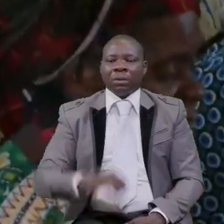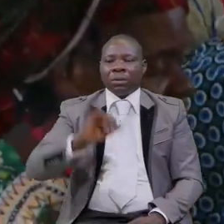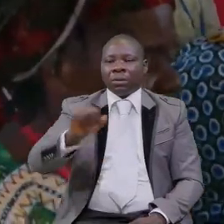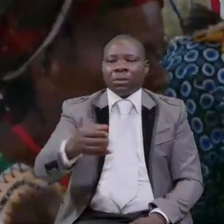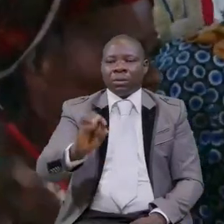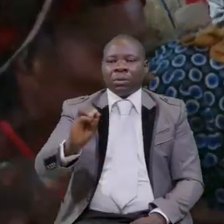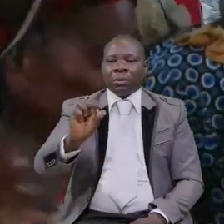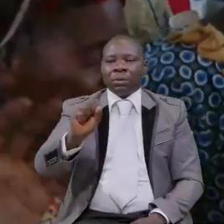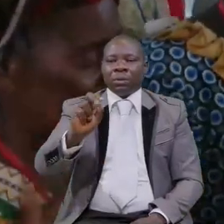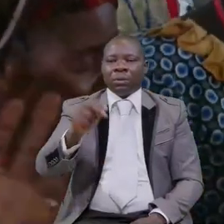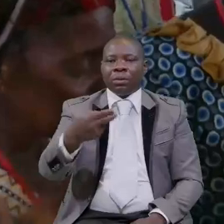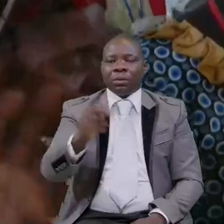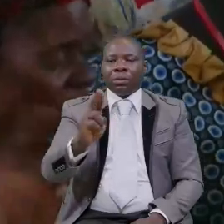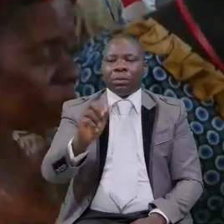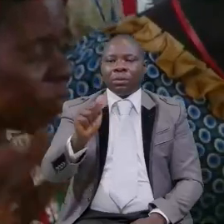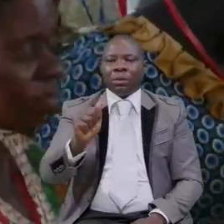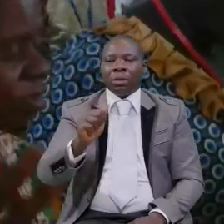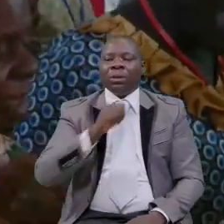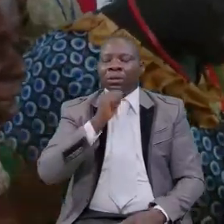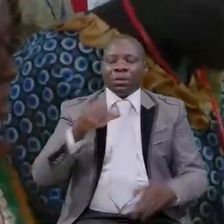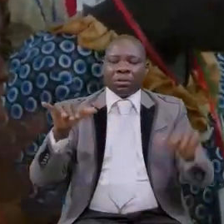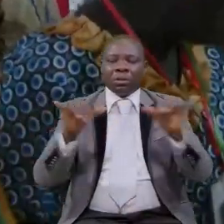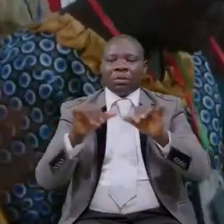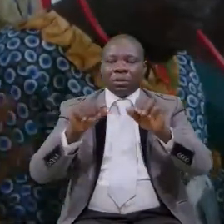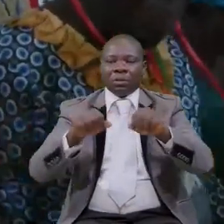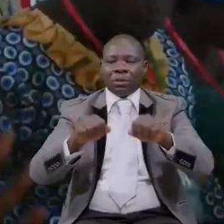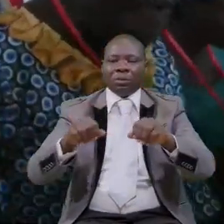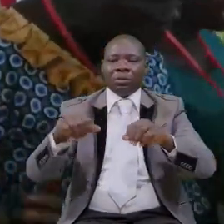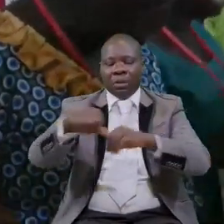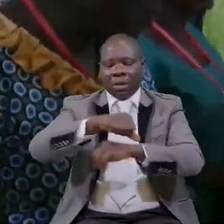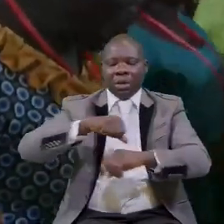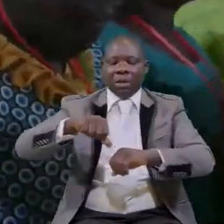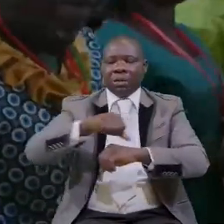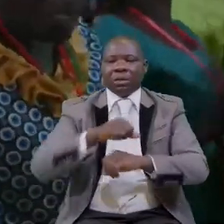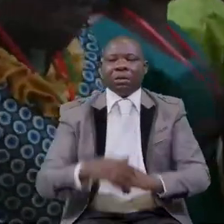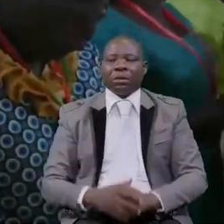Josué, une onction incommensurable.